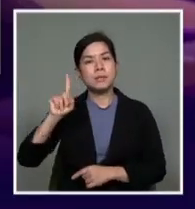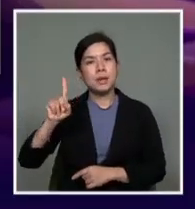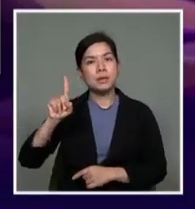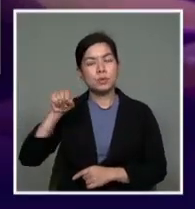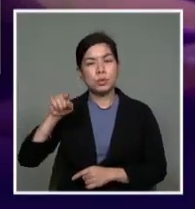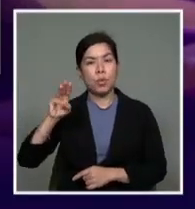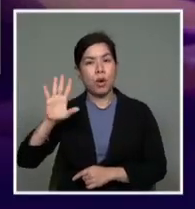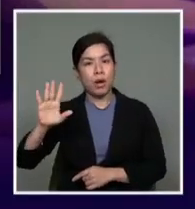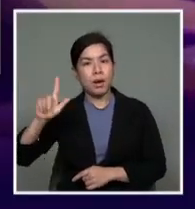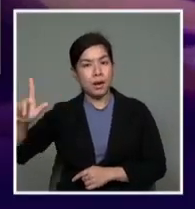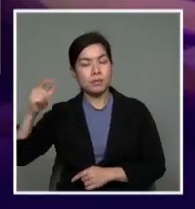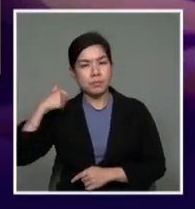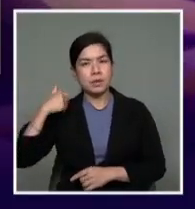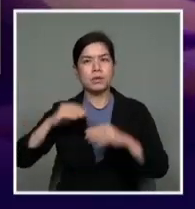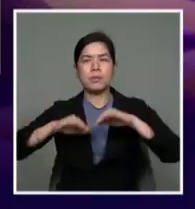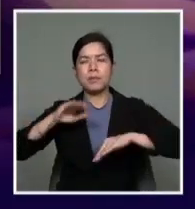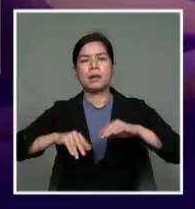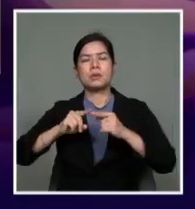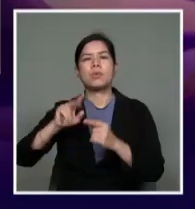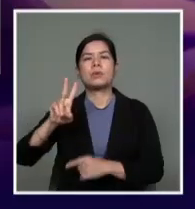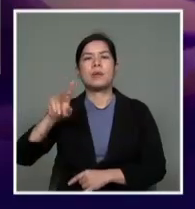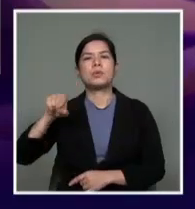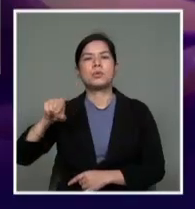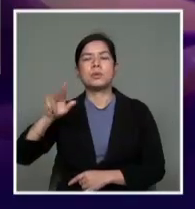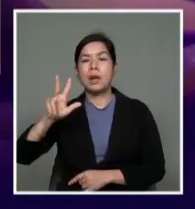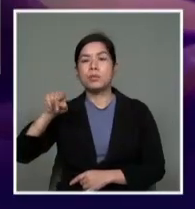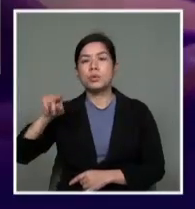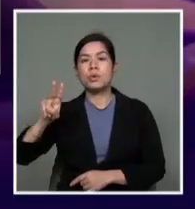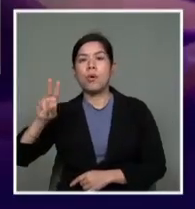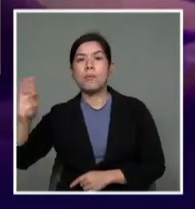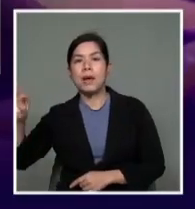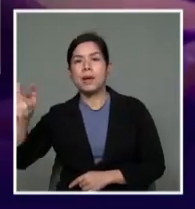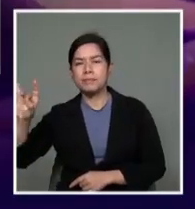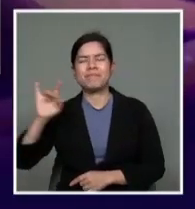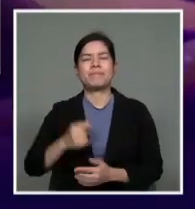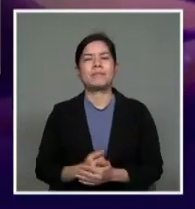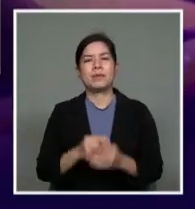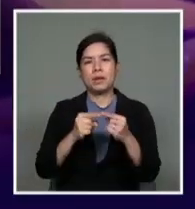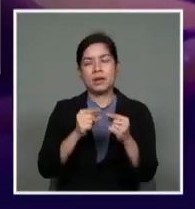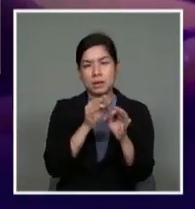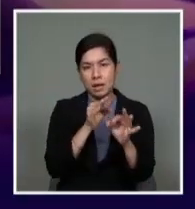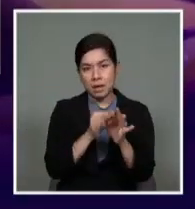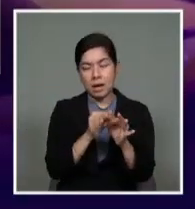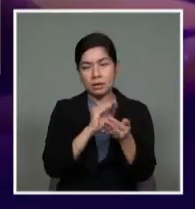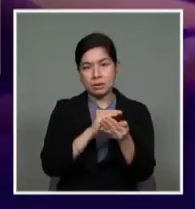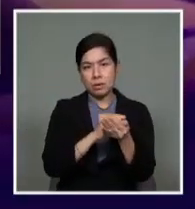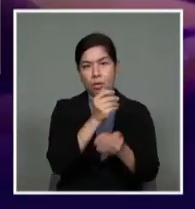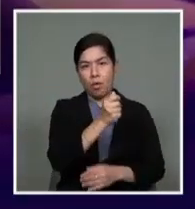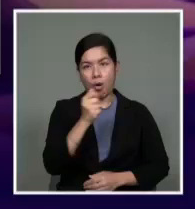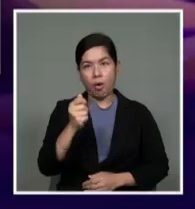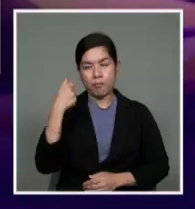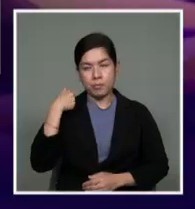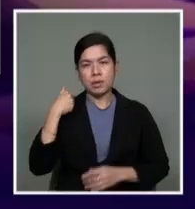นคิดเป็น 3.28% และธนาคารออมสินถือหุ้นอยู่ประมาณ46ล้านหุ้นคิด